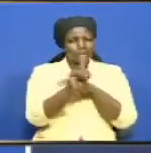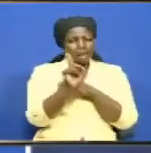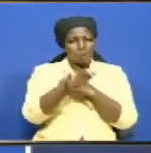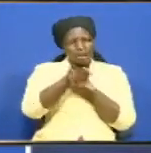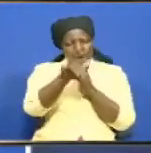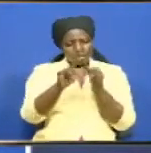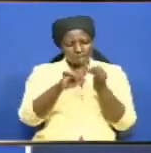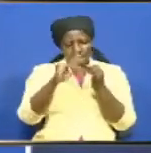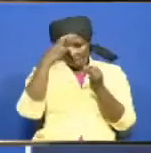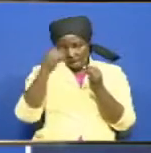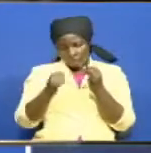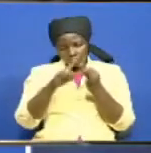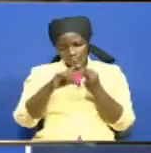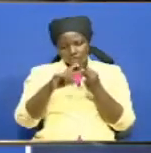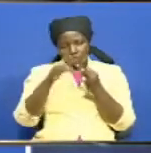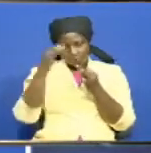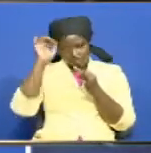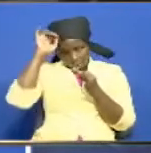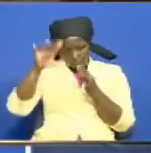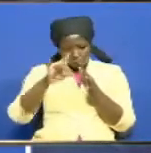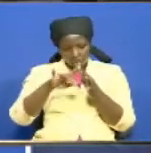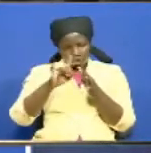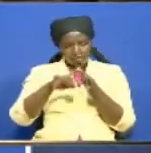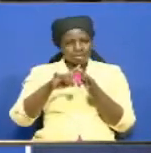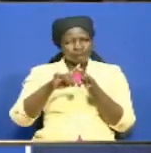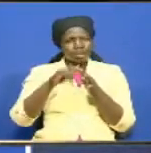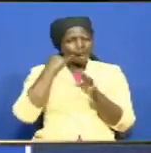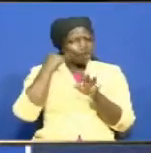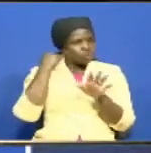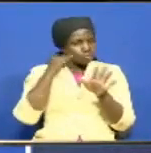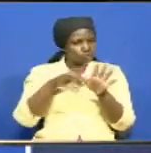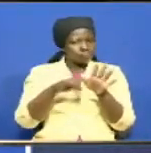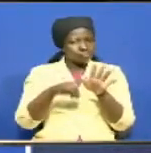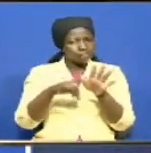Machakos, Kajiado na Nakuru hazitalegezwa.